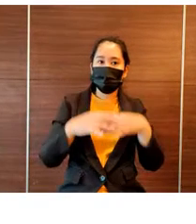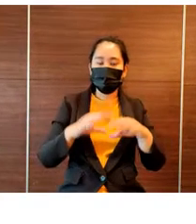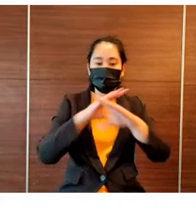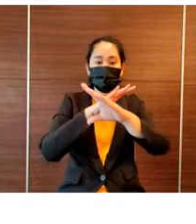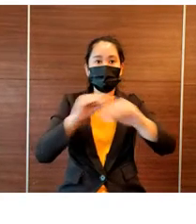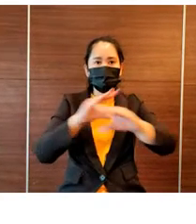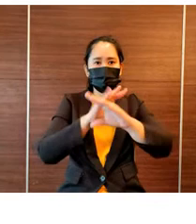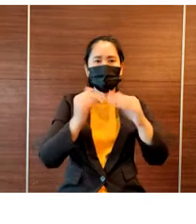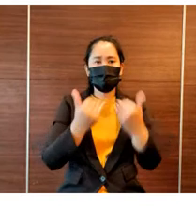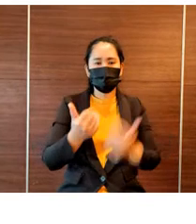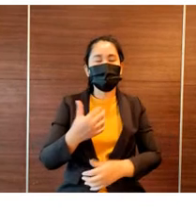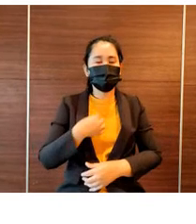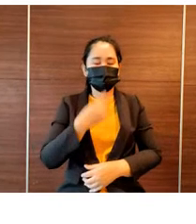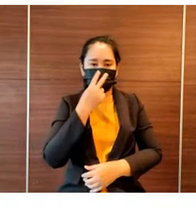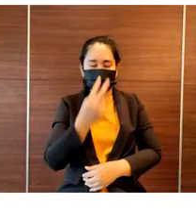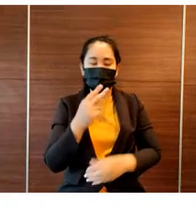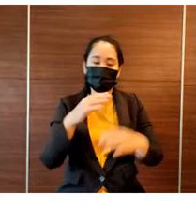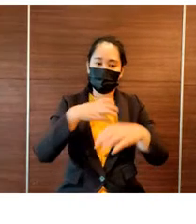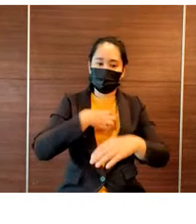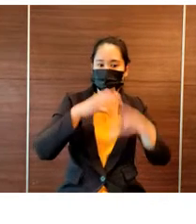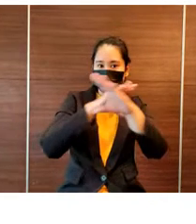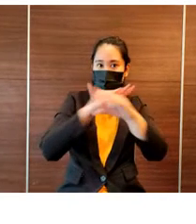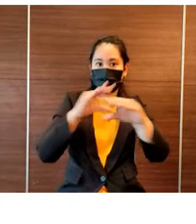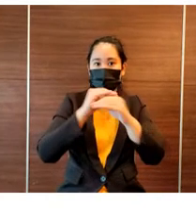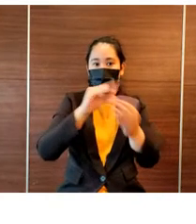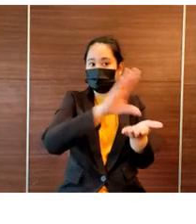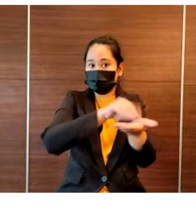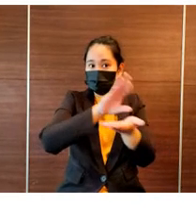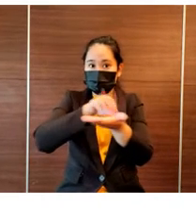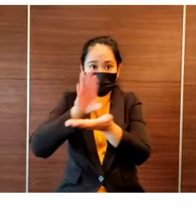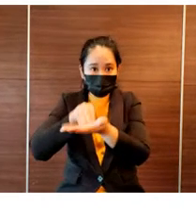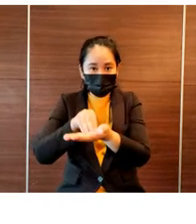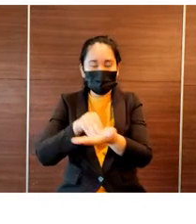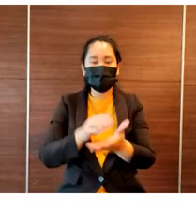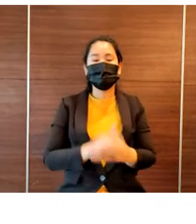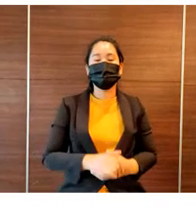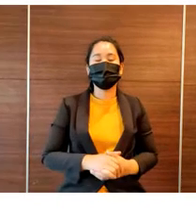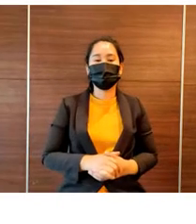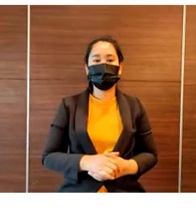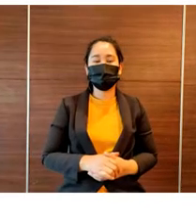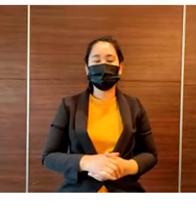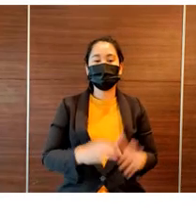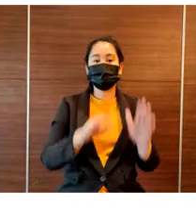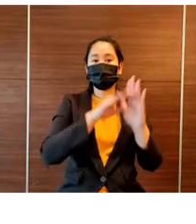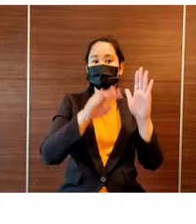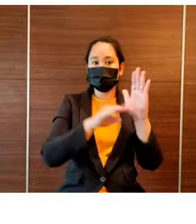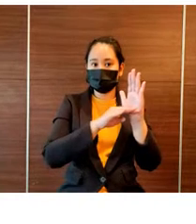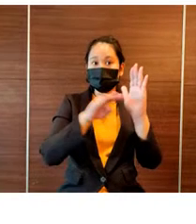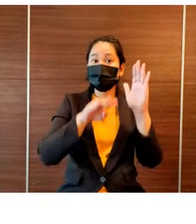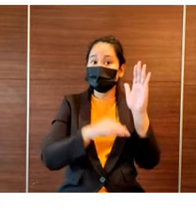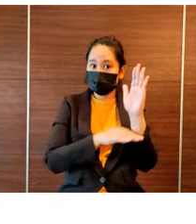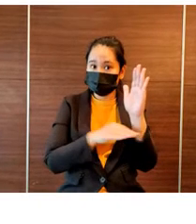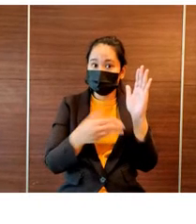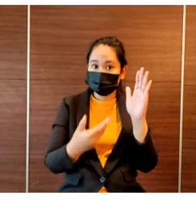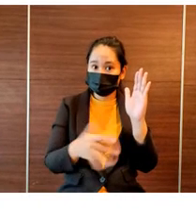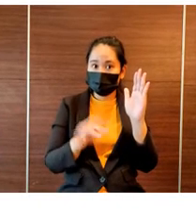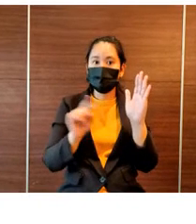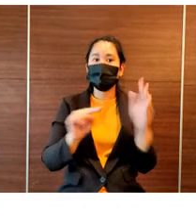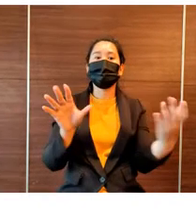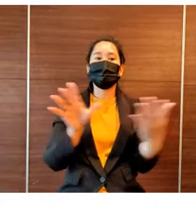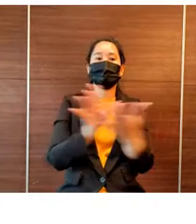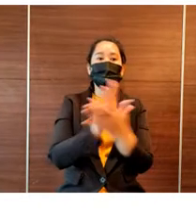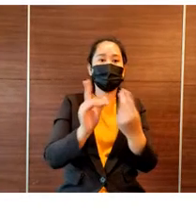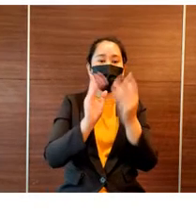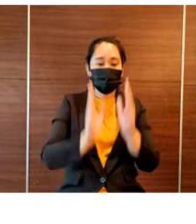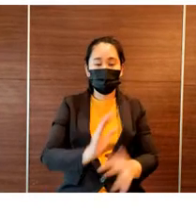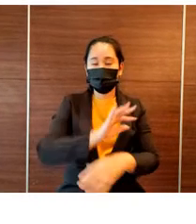ได้เป็นการได้รับฟังนะคะจากมุมมองทางหลายๆฝั่งสุดท้ายก็จะเป็นการที่ทางภาคประชาสังคมจะนำ